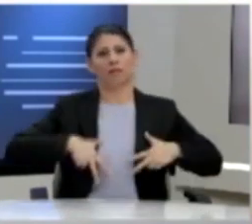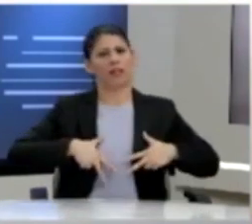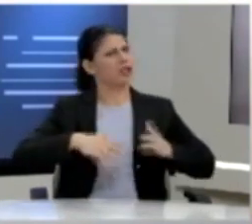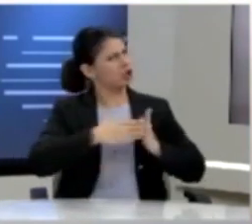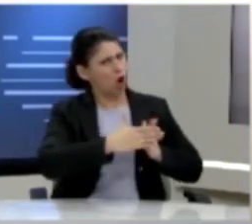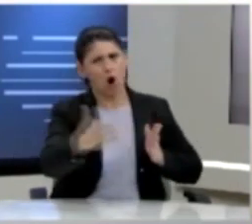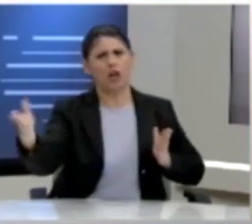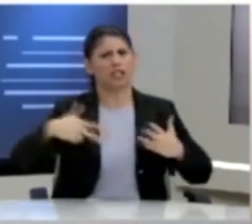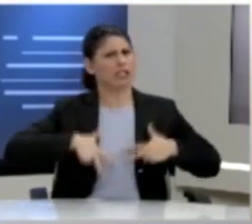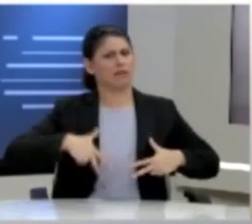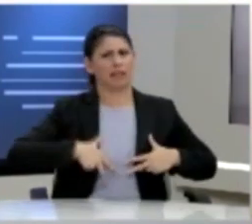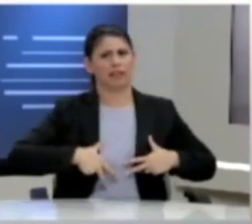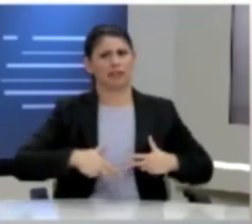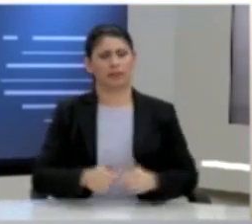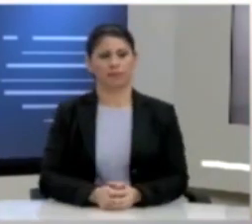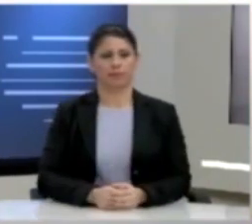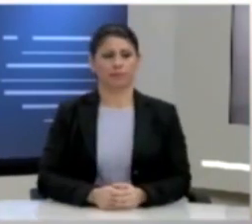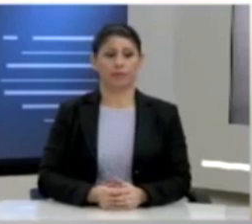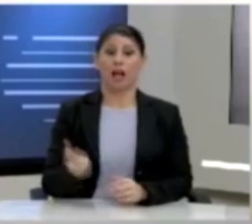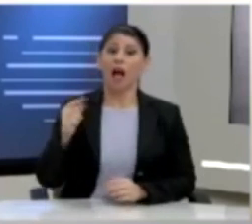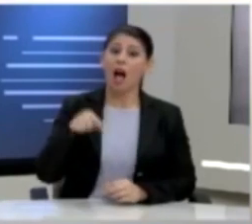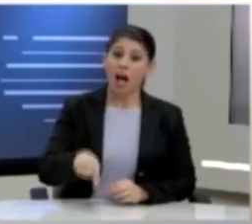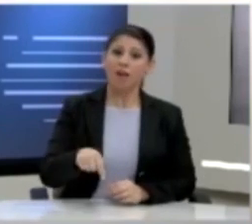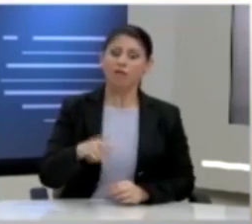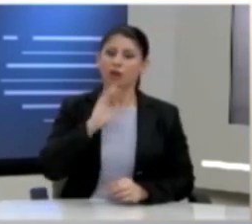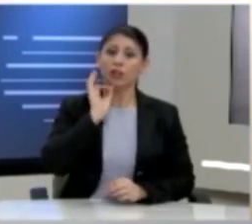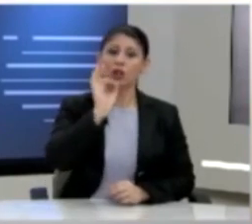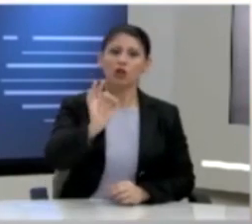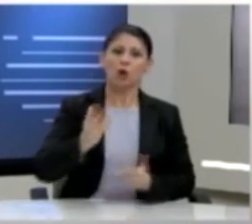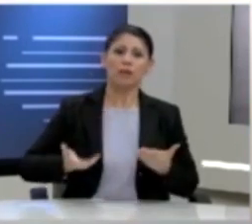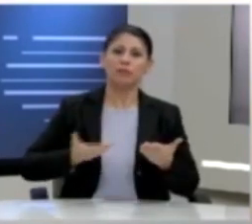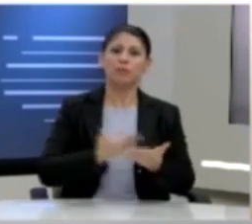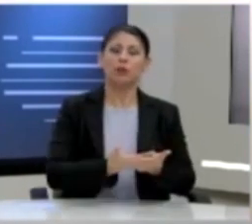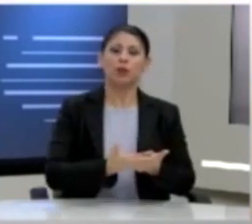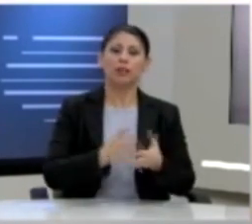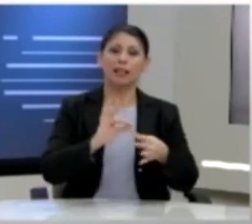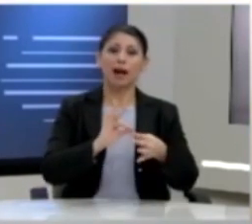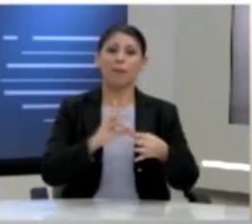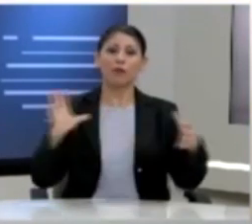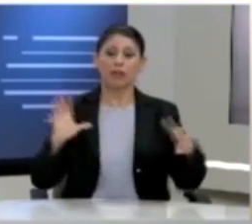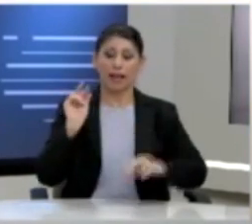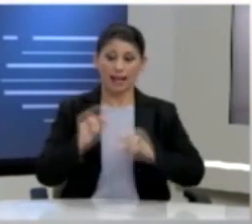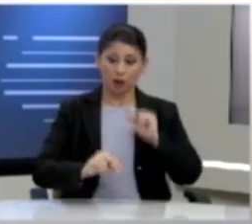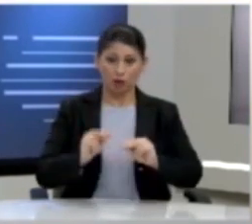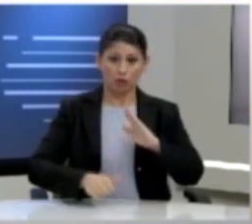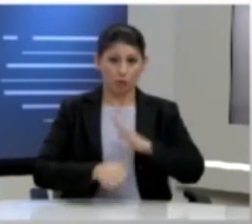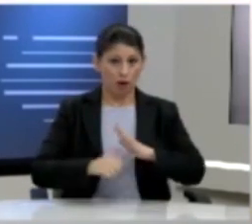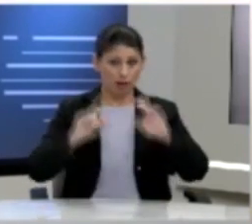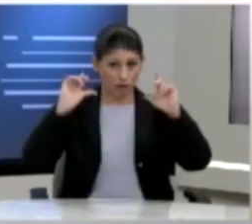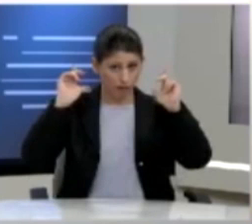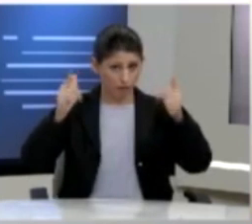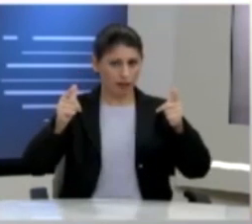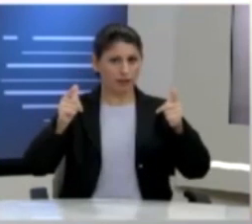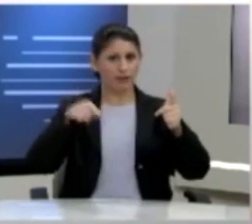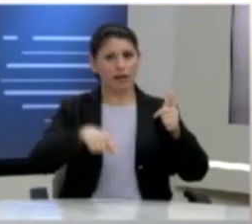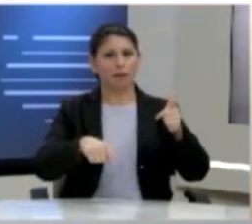τις κυβερνήσεις συνολικά. Αυτό επιδιώκεται με την πρόταση για αποσύνδεση της εκλογής του Προέδρου της